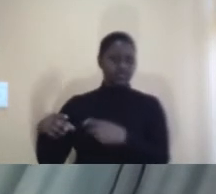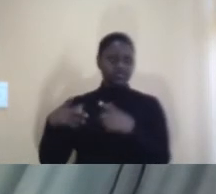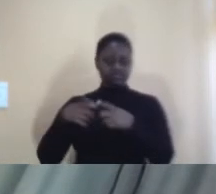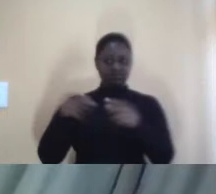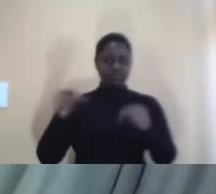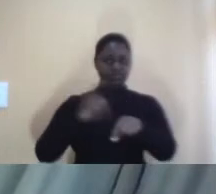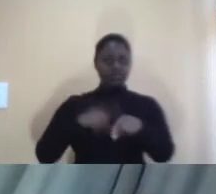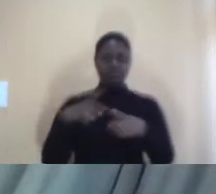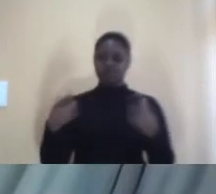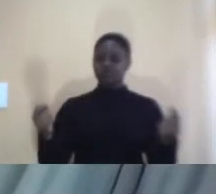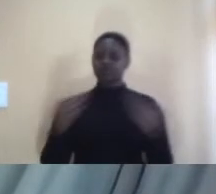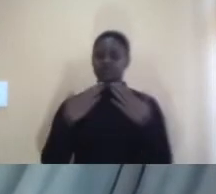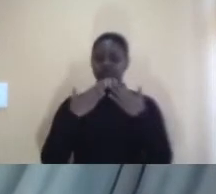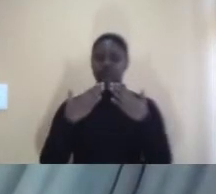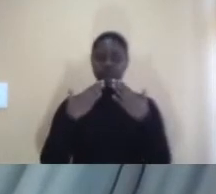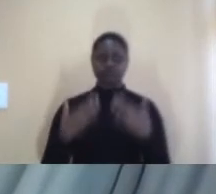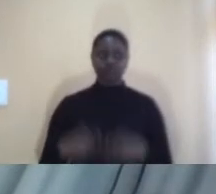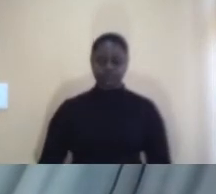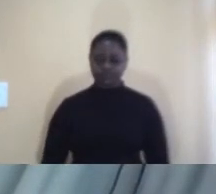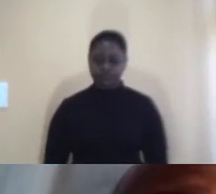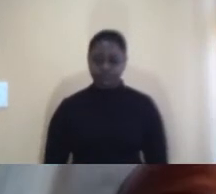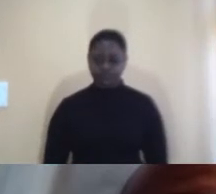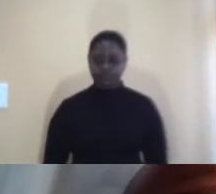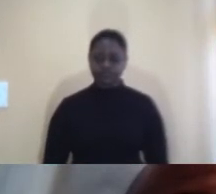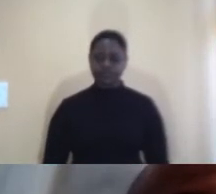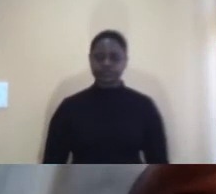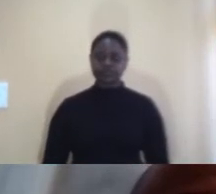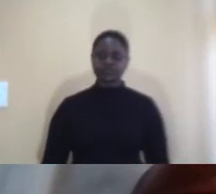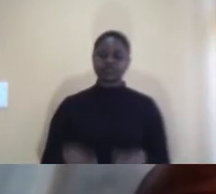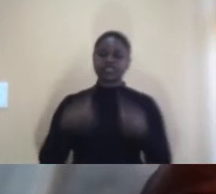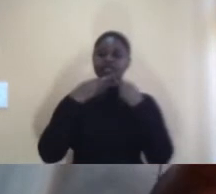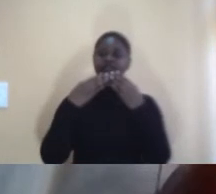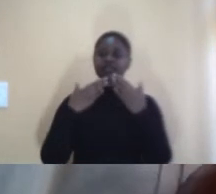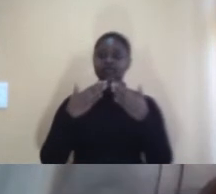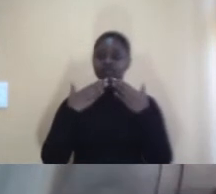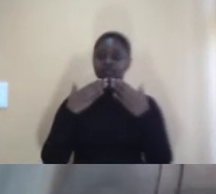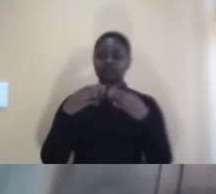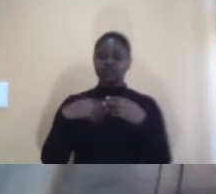Thank you. Thank you. Kuza lo. Thank you.